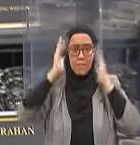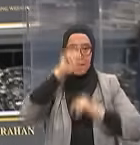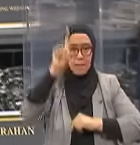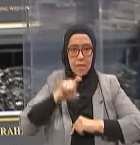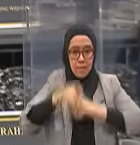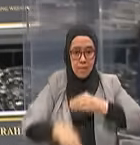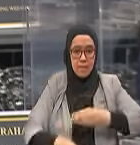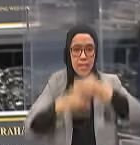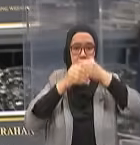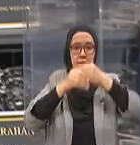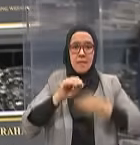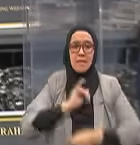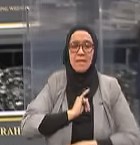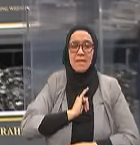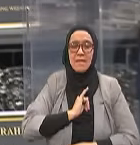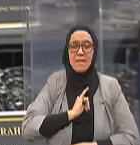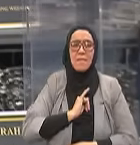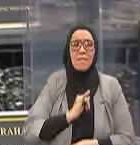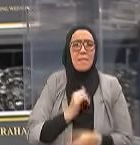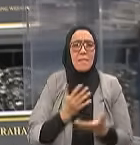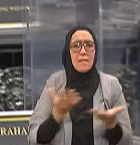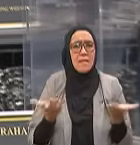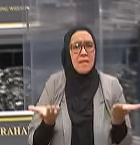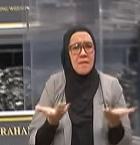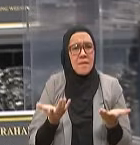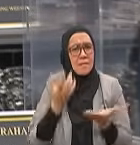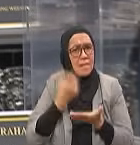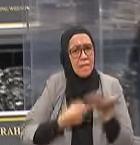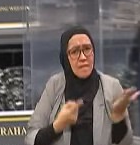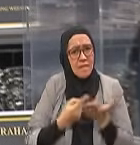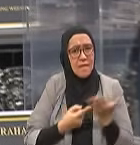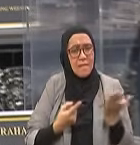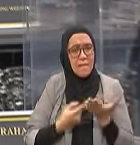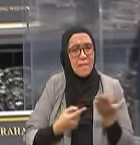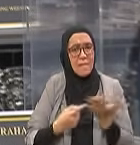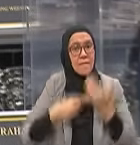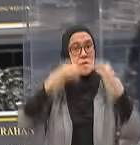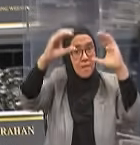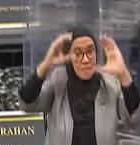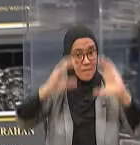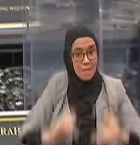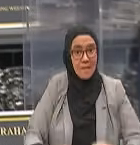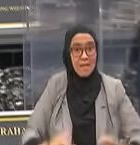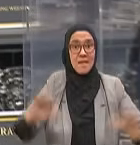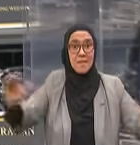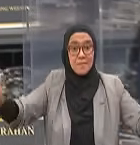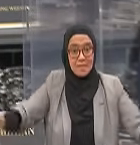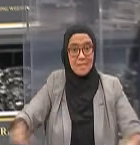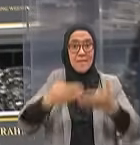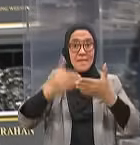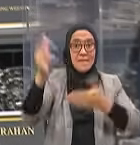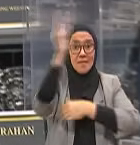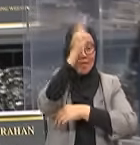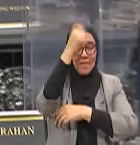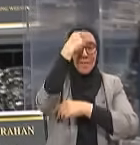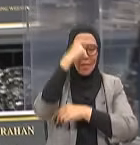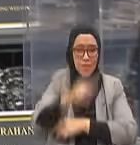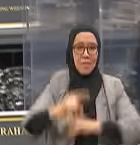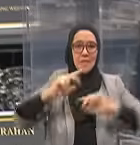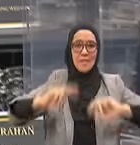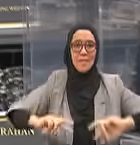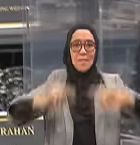tambahan saya Apakah langkah yang diperkenalkan oleh kerajaan laut untuk